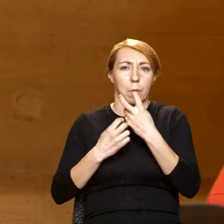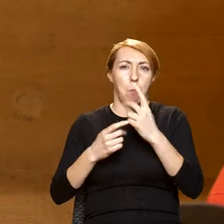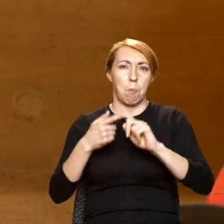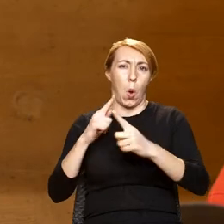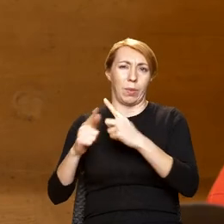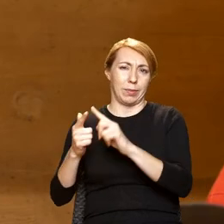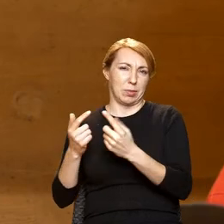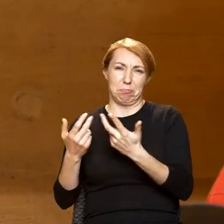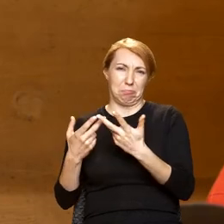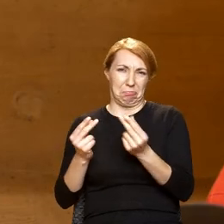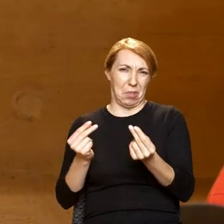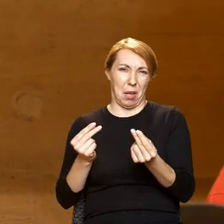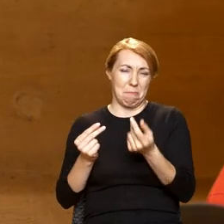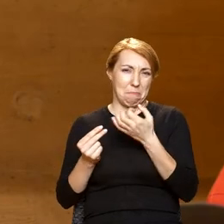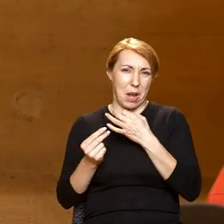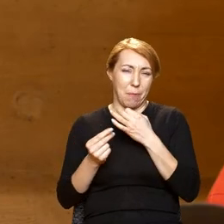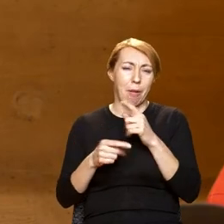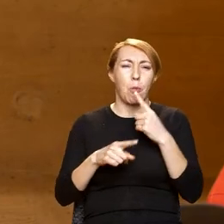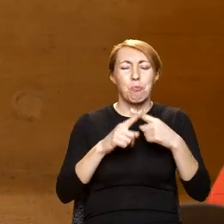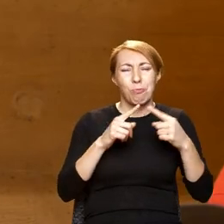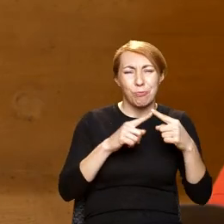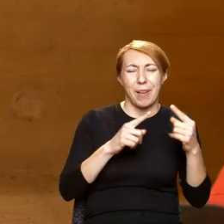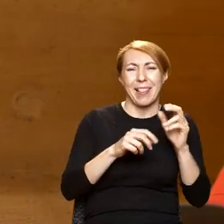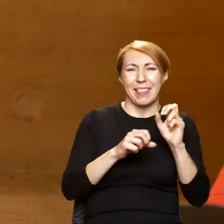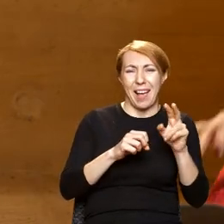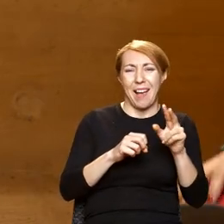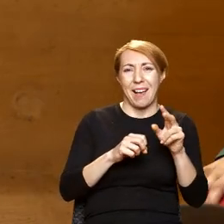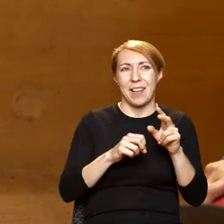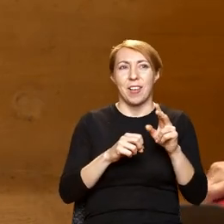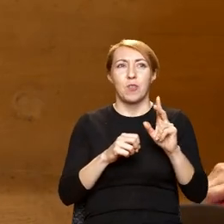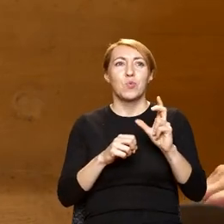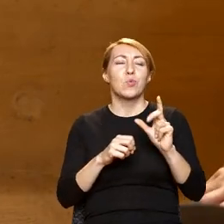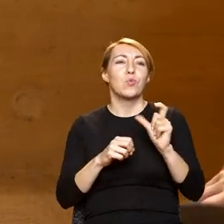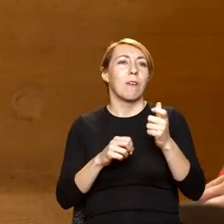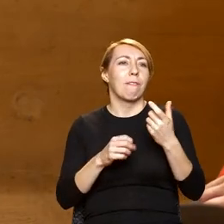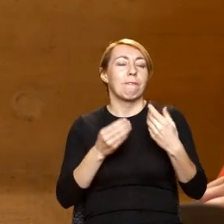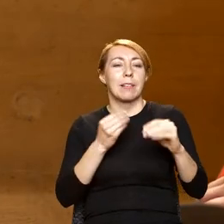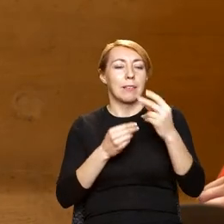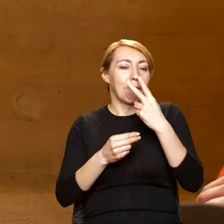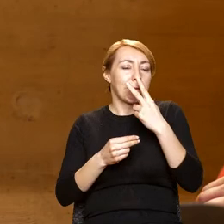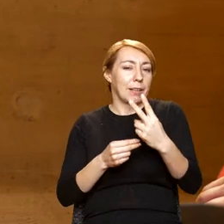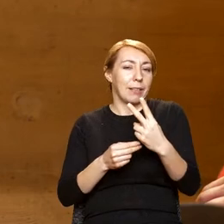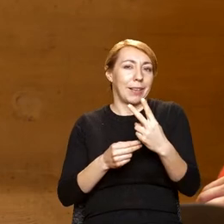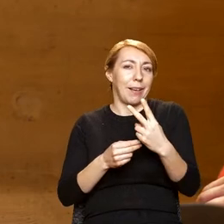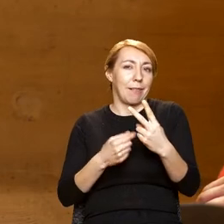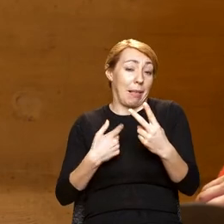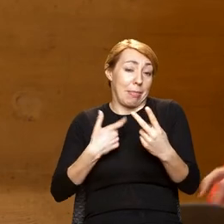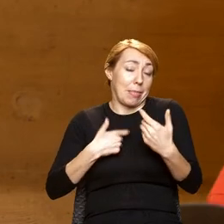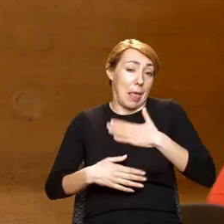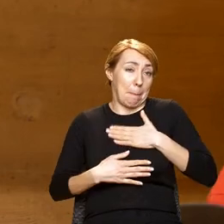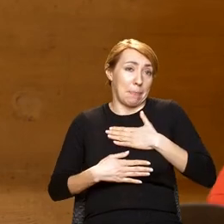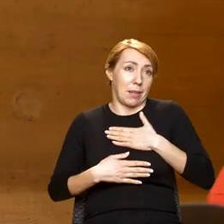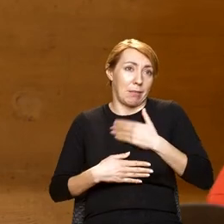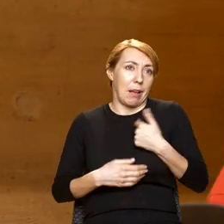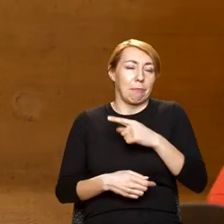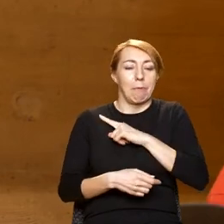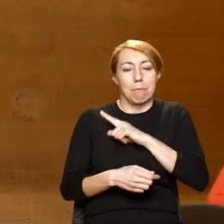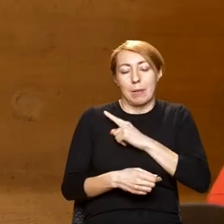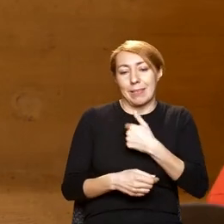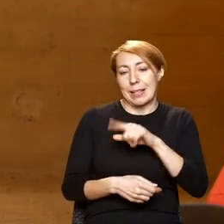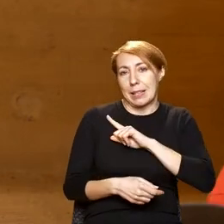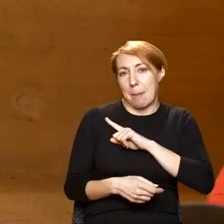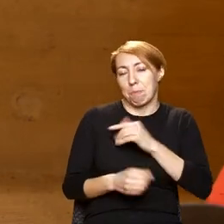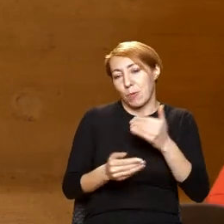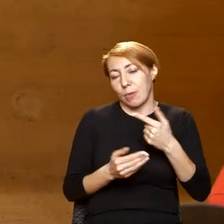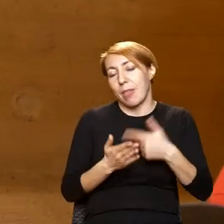tam oczywiście elementy, no, co na przykład bardziej jest widoczne dla mnie. Może ja po prostu sam na to zwracam większą uwagę,